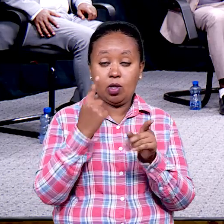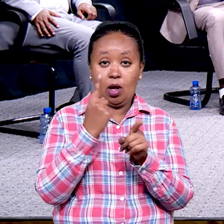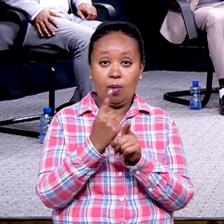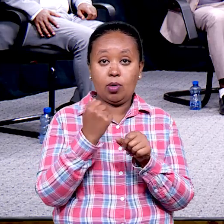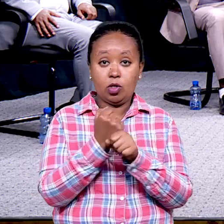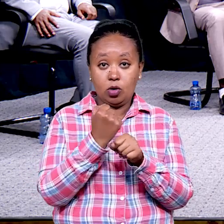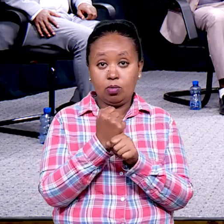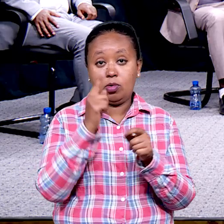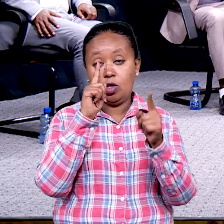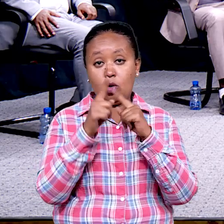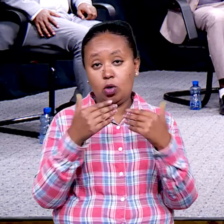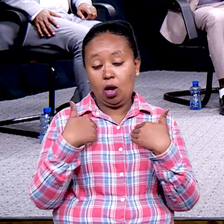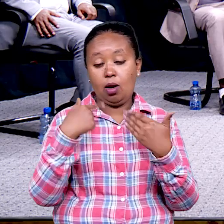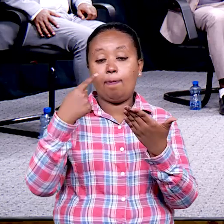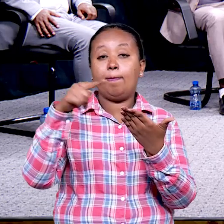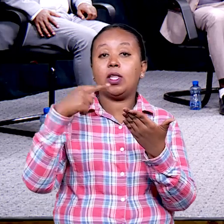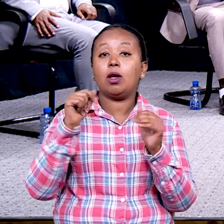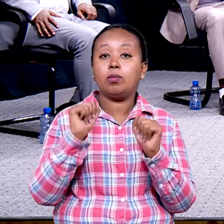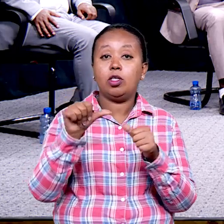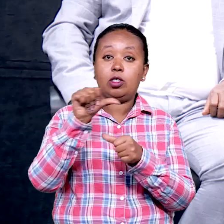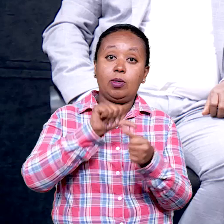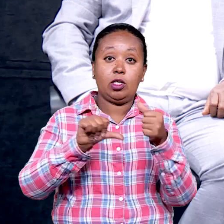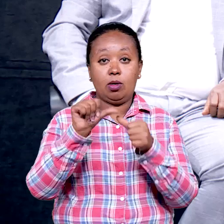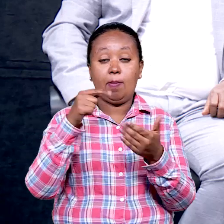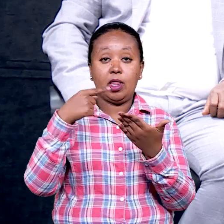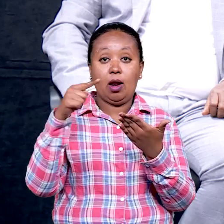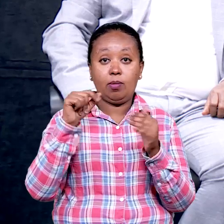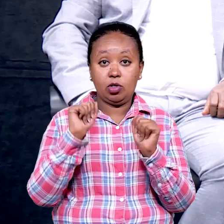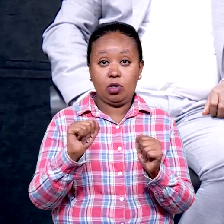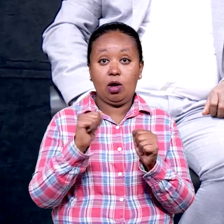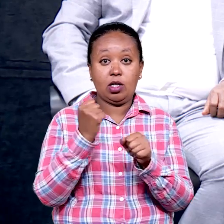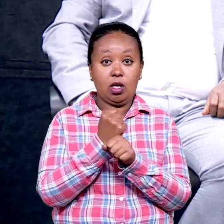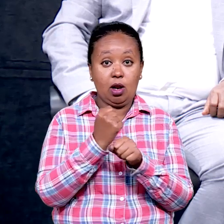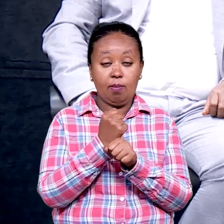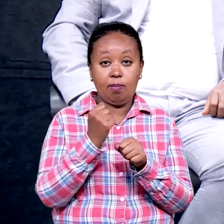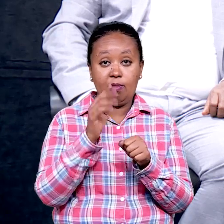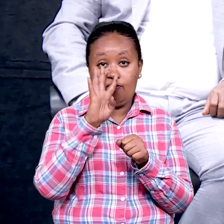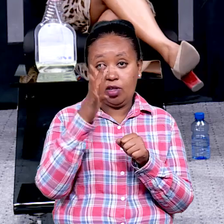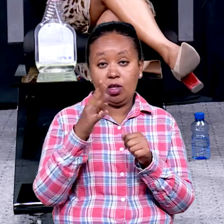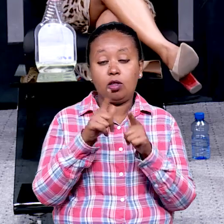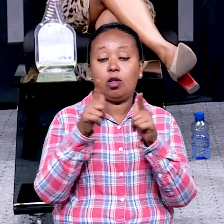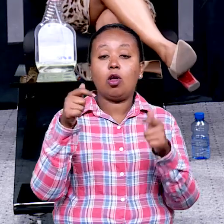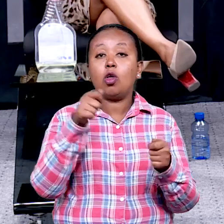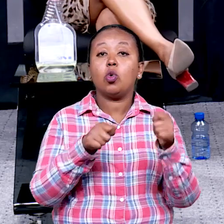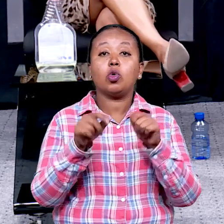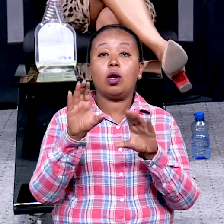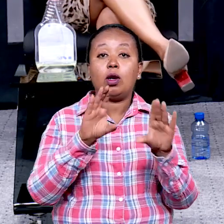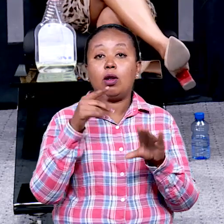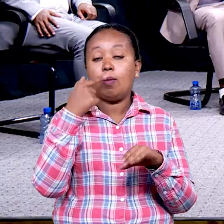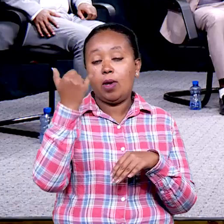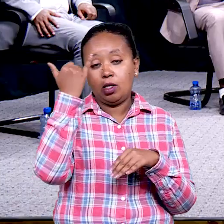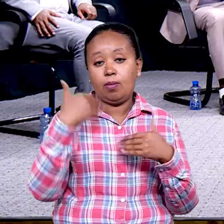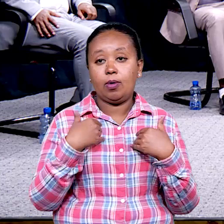ሲሰሩ የሚሳሳቱት ካለ መታረም እንድንችል እርስ በርስ መተራረም እንድንችል አይነት አሰራር ቢፈጠር ትልቅ አስተዋጽኦ ያደርጋል የሚል ሀሳብ